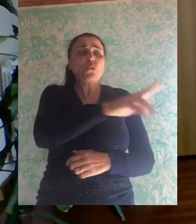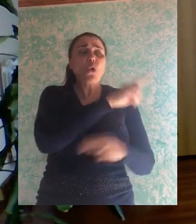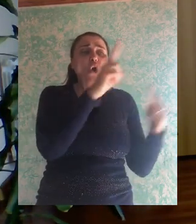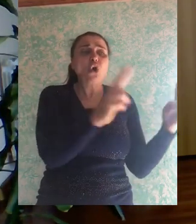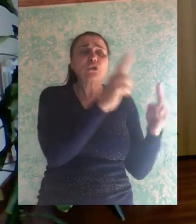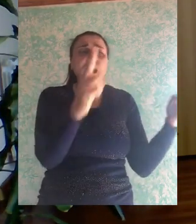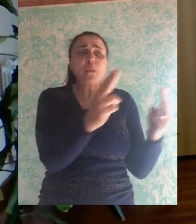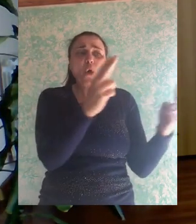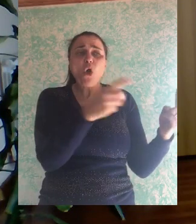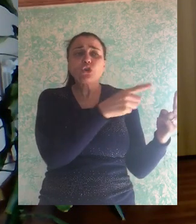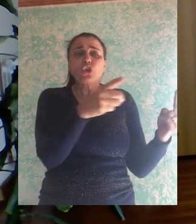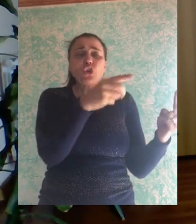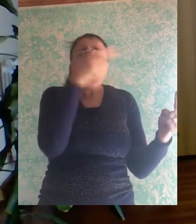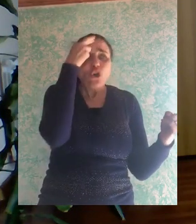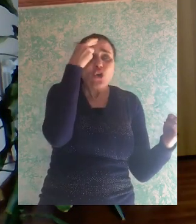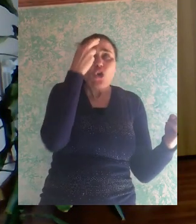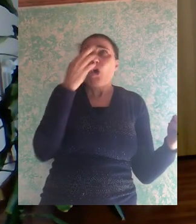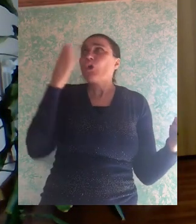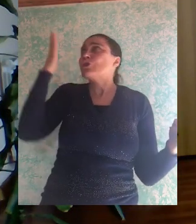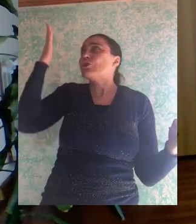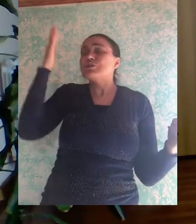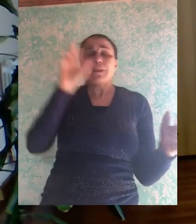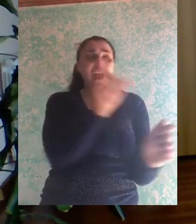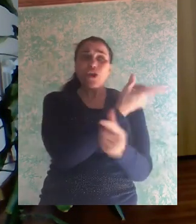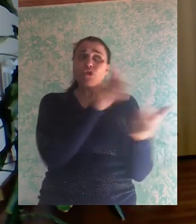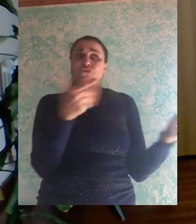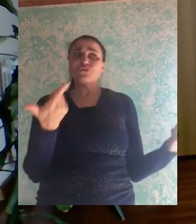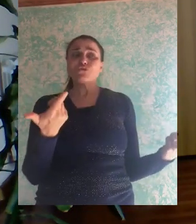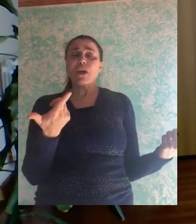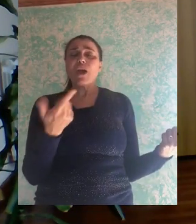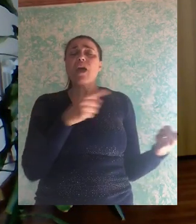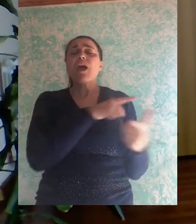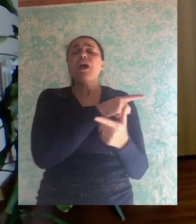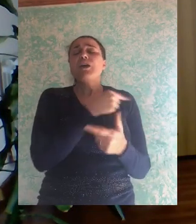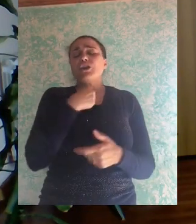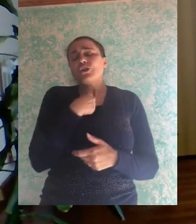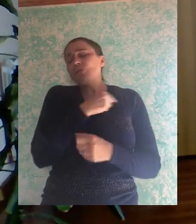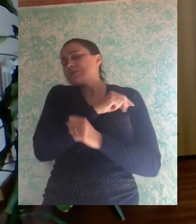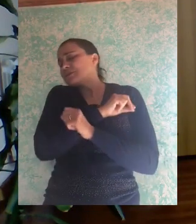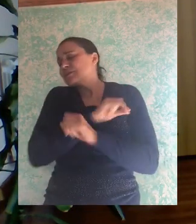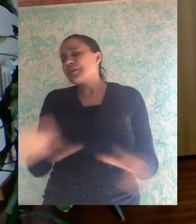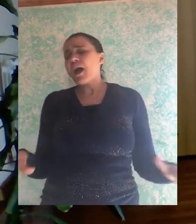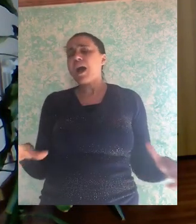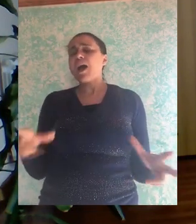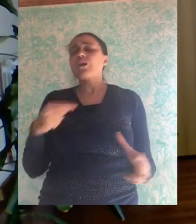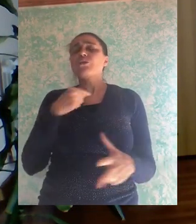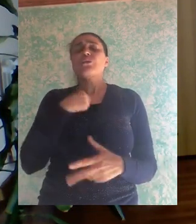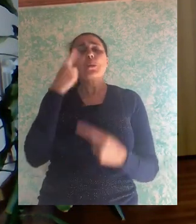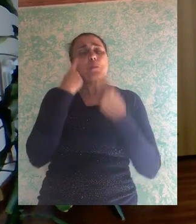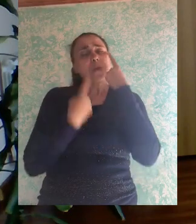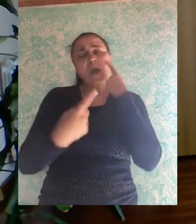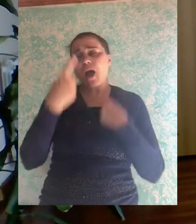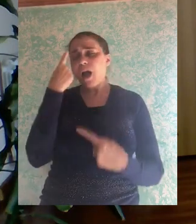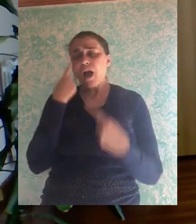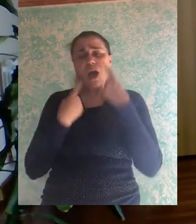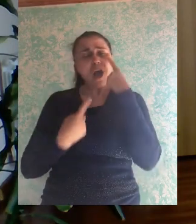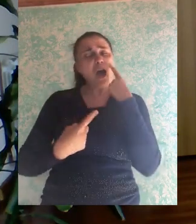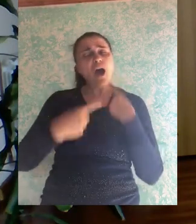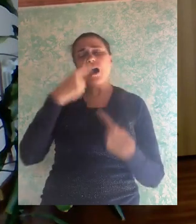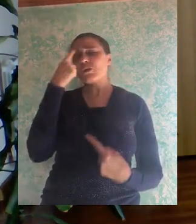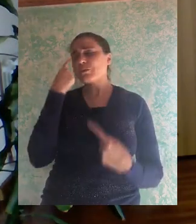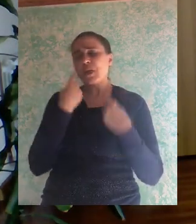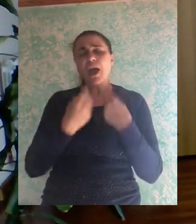celebrerà nel soggiorno dei morti io sono esausto a forza di gemere ogni